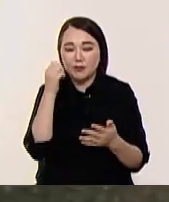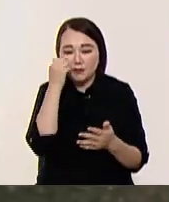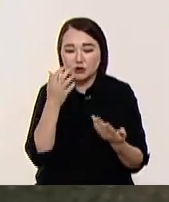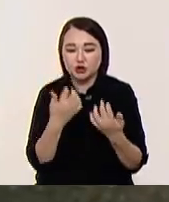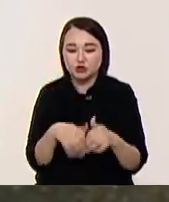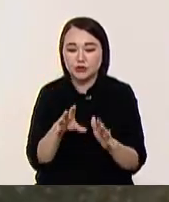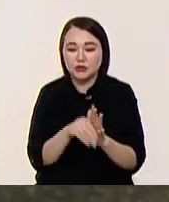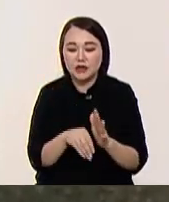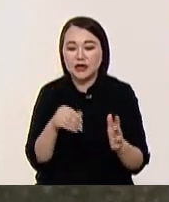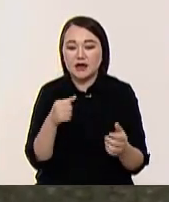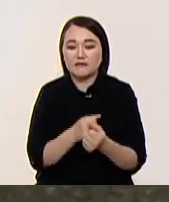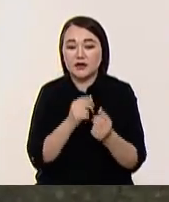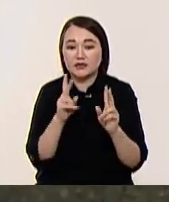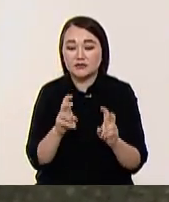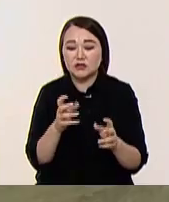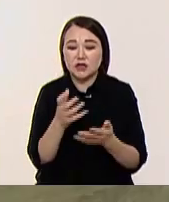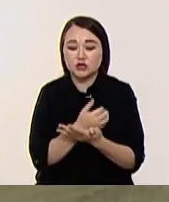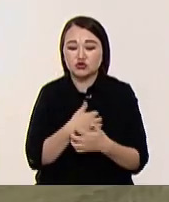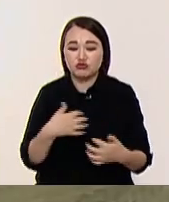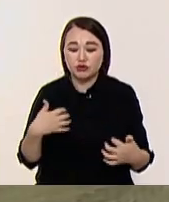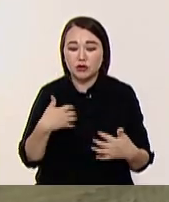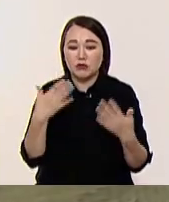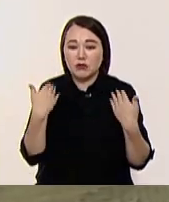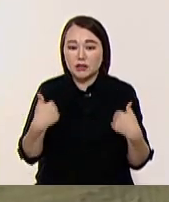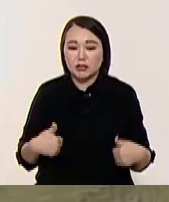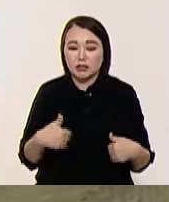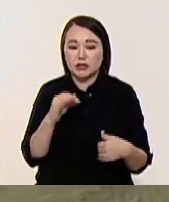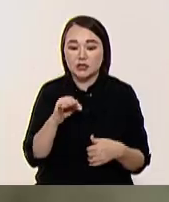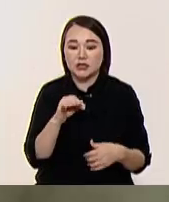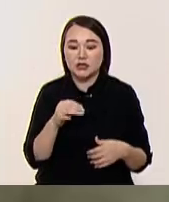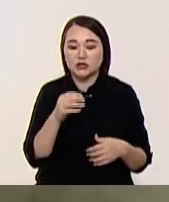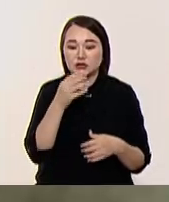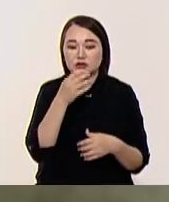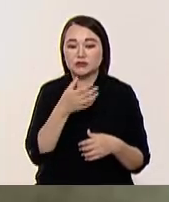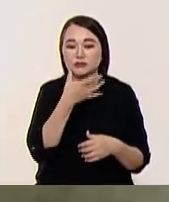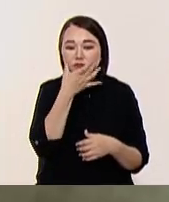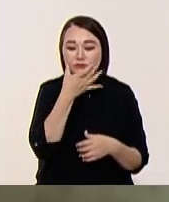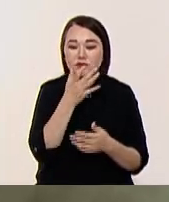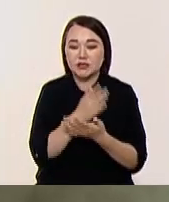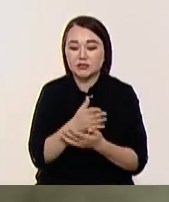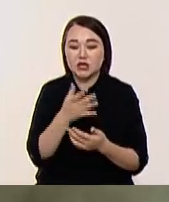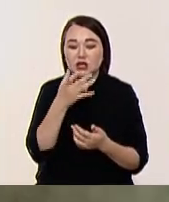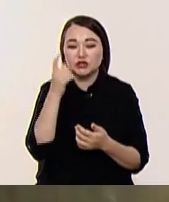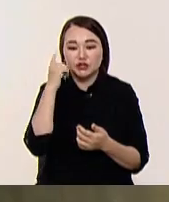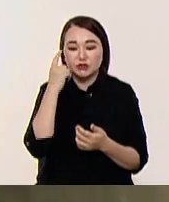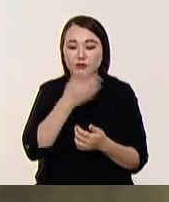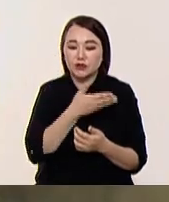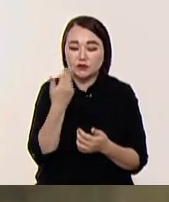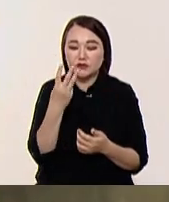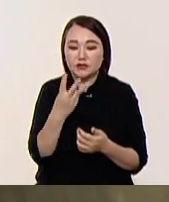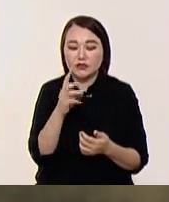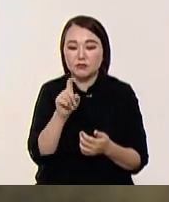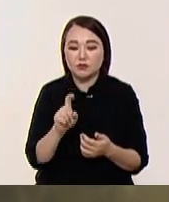числу аварийных. У найденного животного есть верхняя часть туловища и нижняя челюсть. При этом отсутствуют череп и 3 шейных